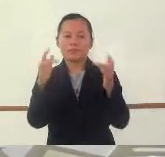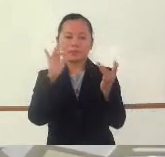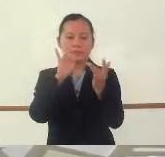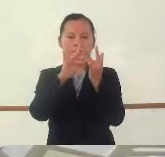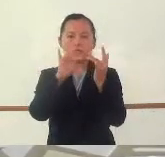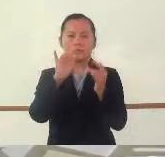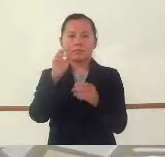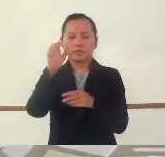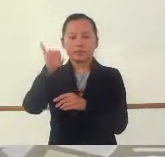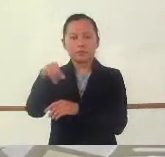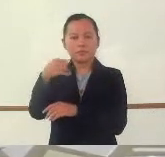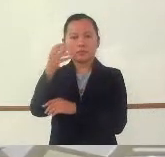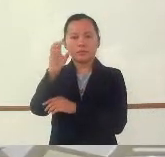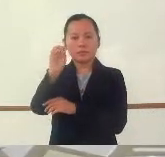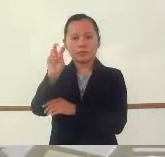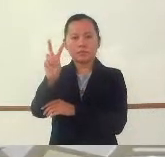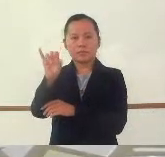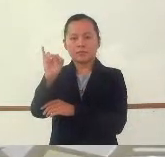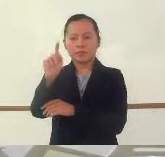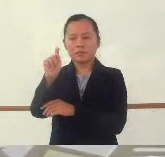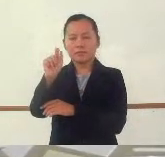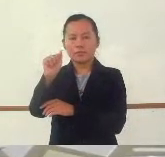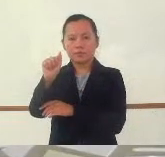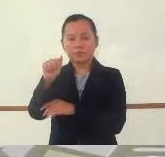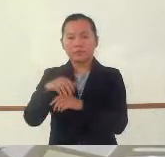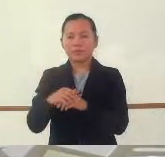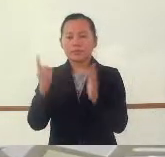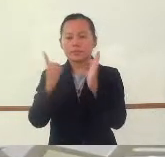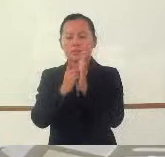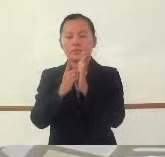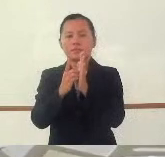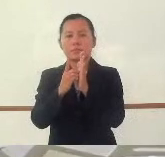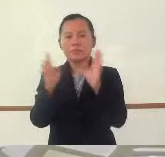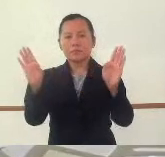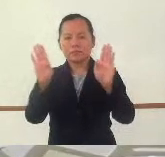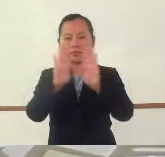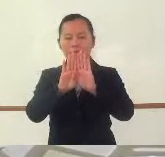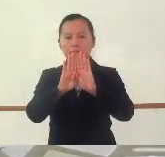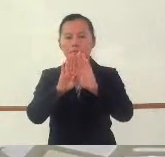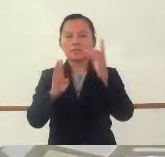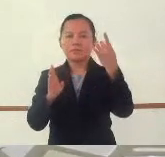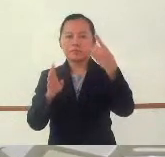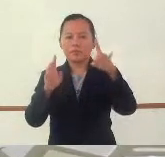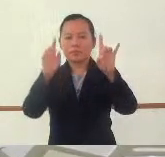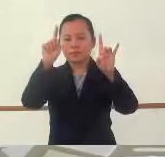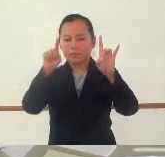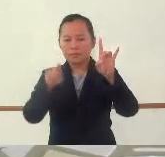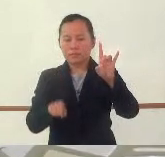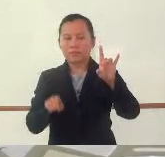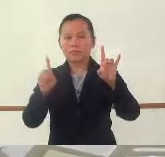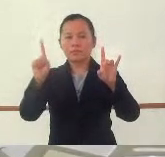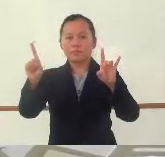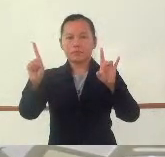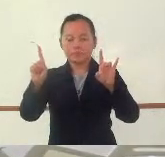dari KSFX, dan tarik tutup adalah 18 Januari